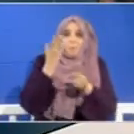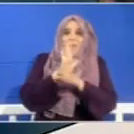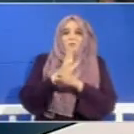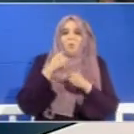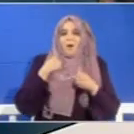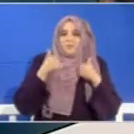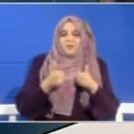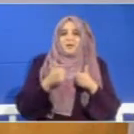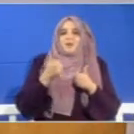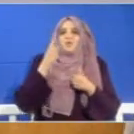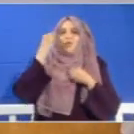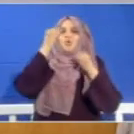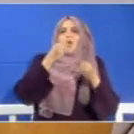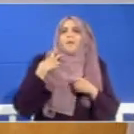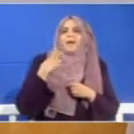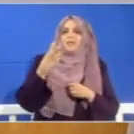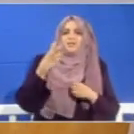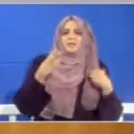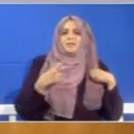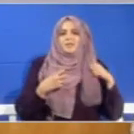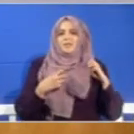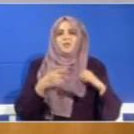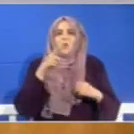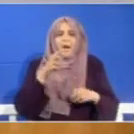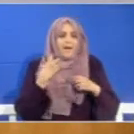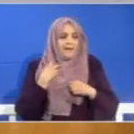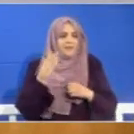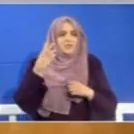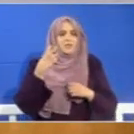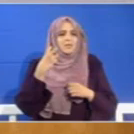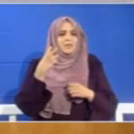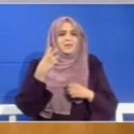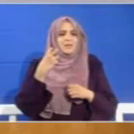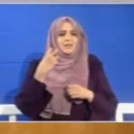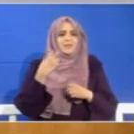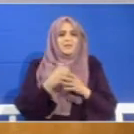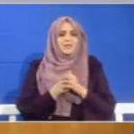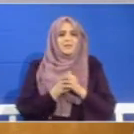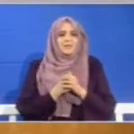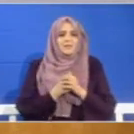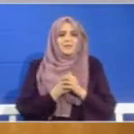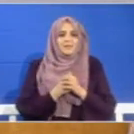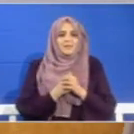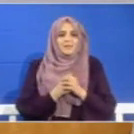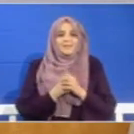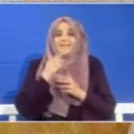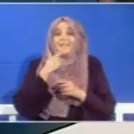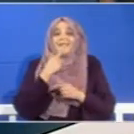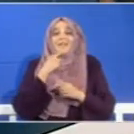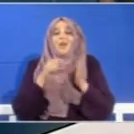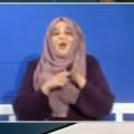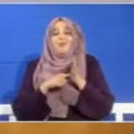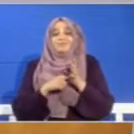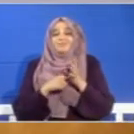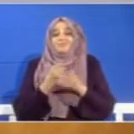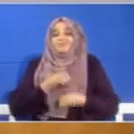عليك بالثراء، هذا الثراء إذا كان والله حديث يجر إلى حديث. صح. كان